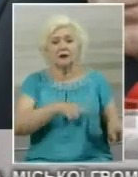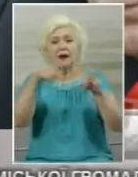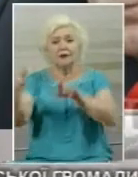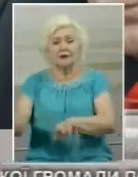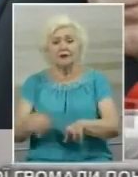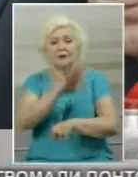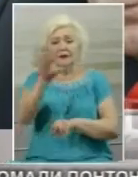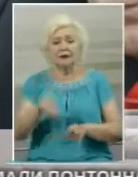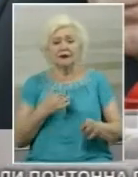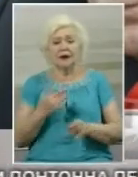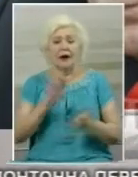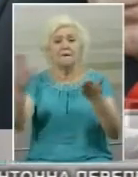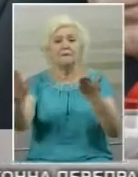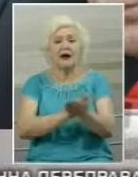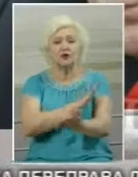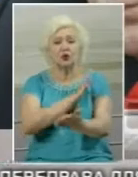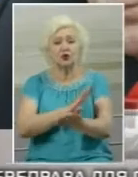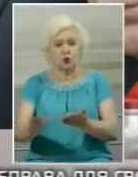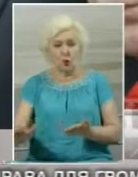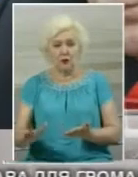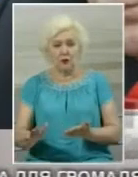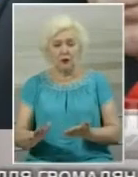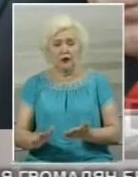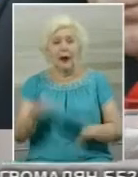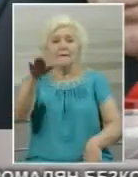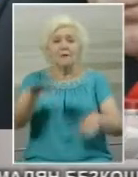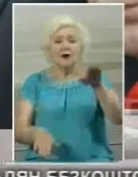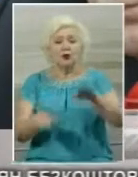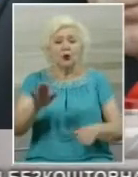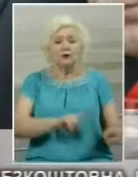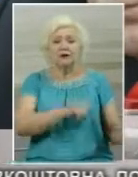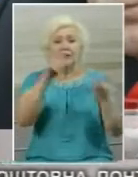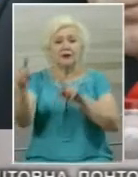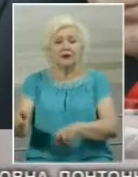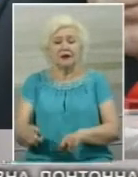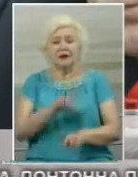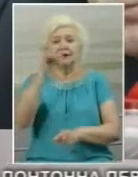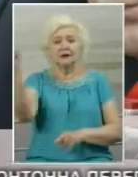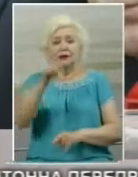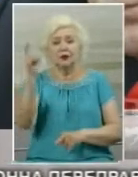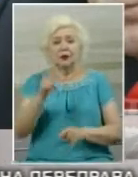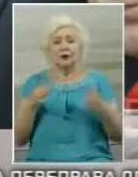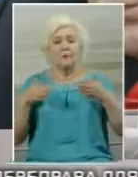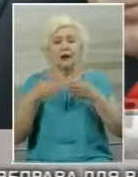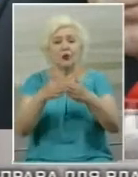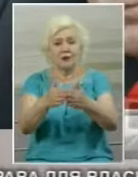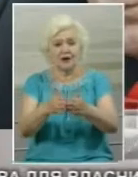для граждан безкоштовно. Понтонная переправа для владельцев маломерных